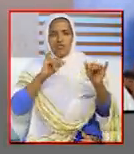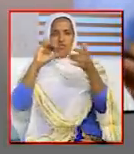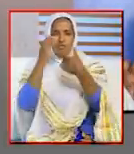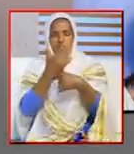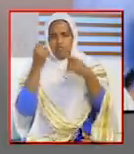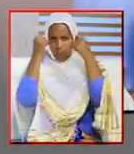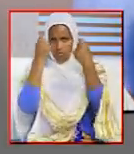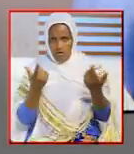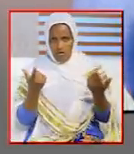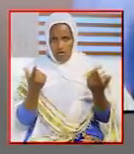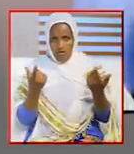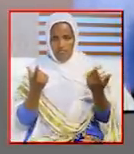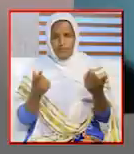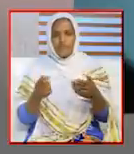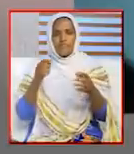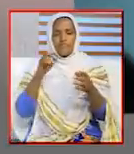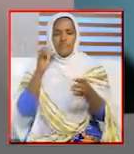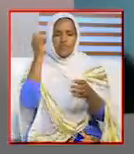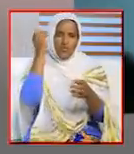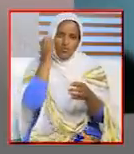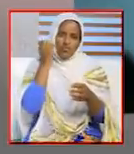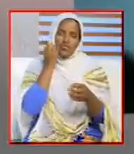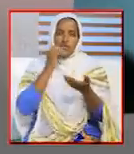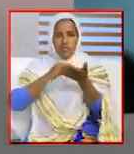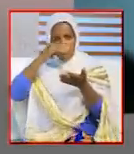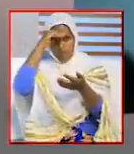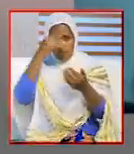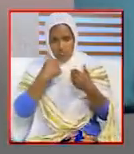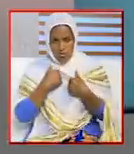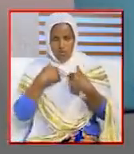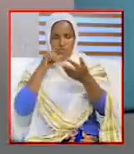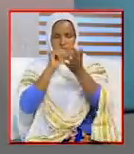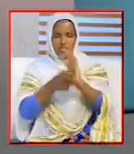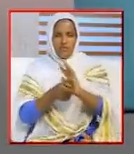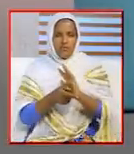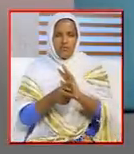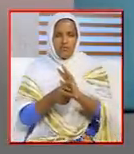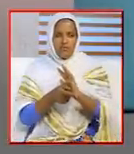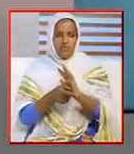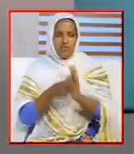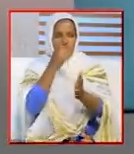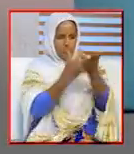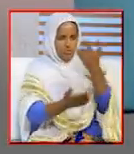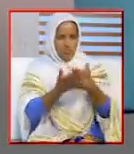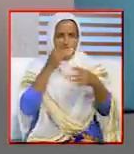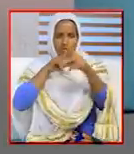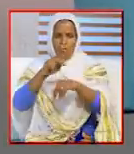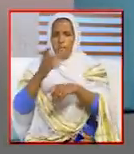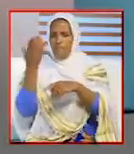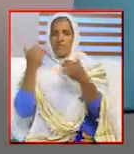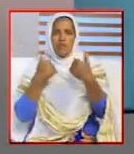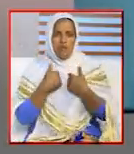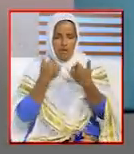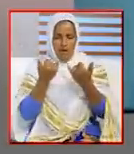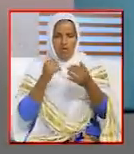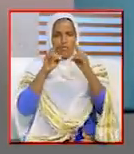አሳሳቢ እንደሆነም እንረዳለን። የጾታ ትምህርቶች አሉ አይደለ? ይሄ የውይይት መርሃ